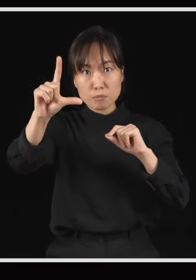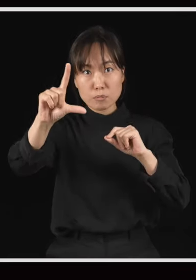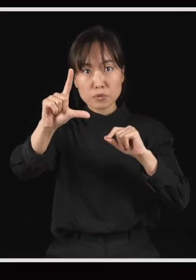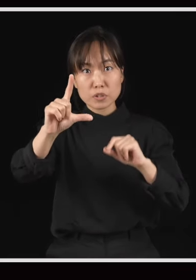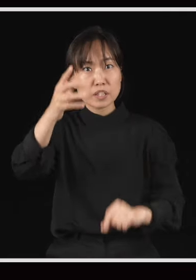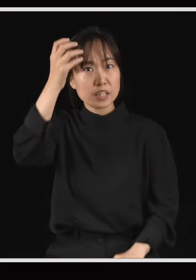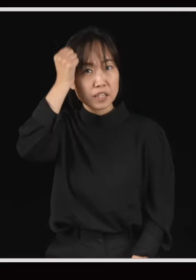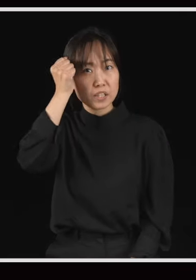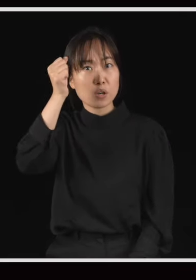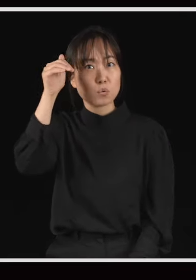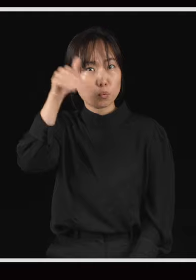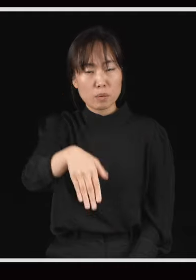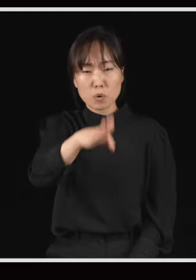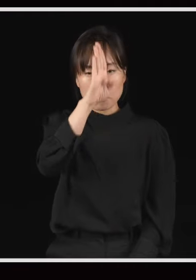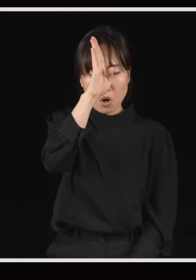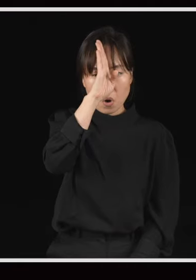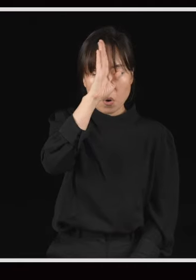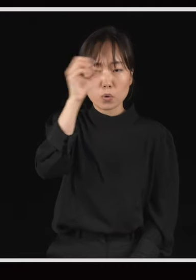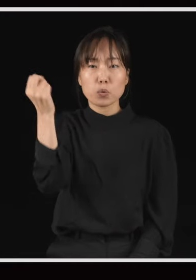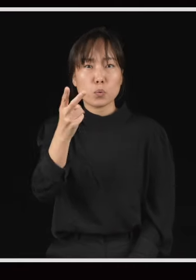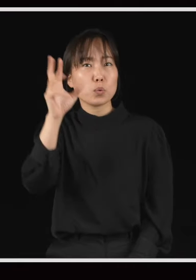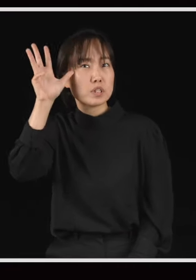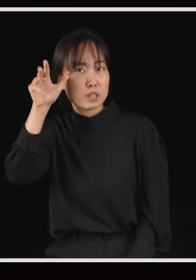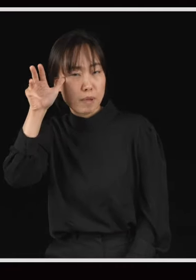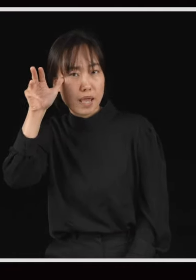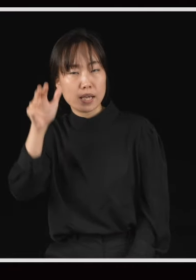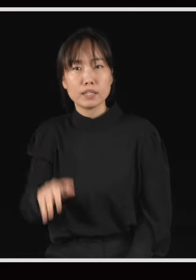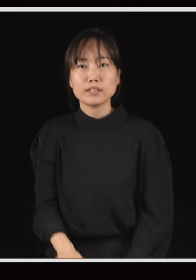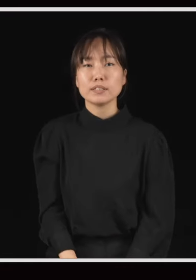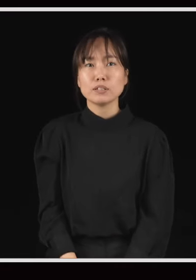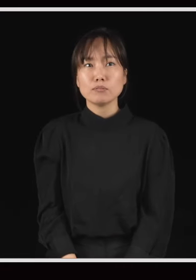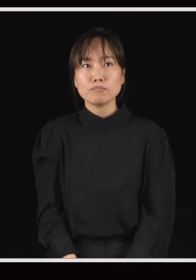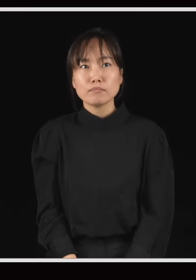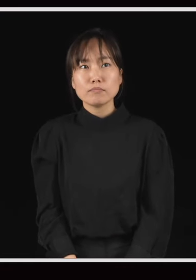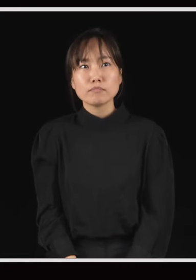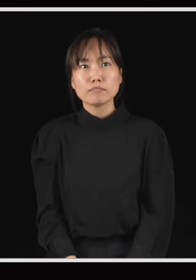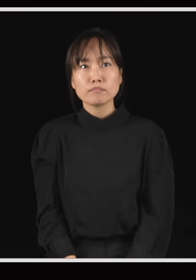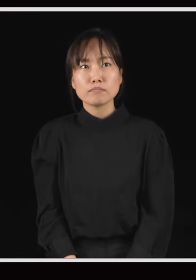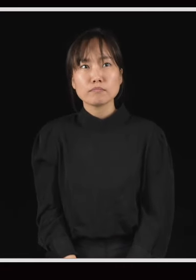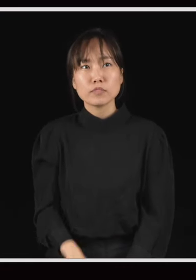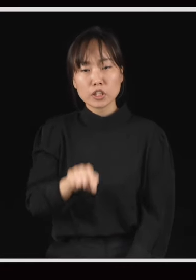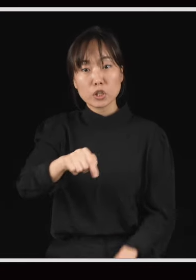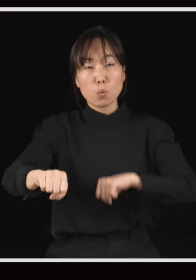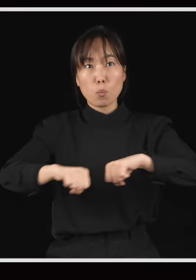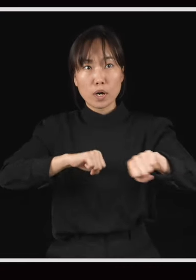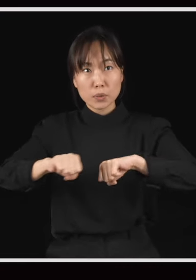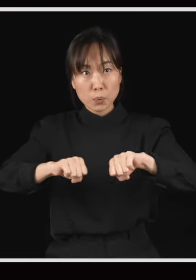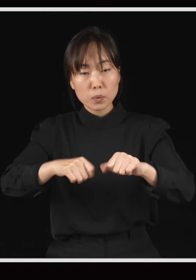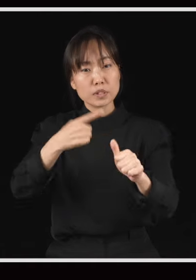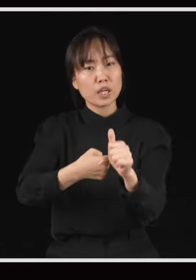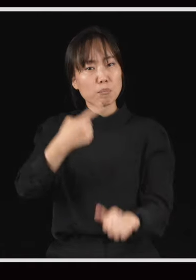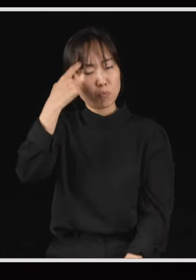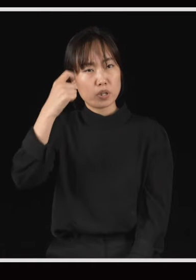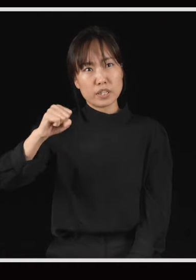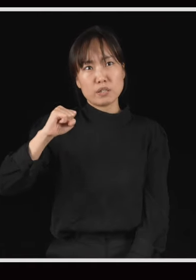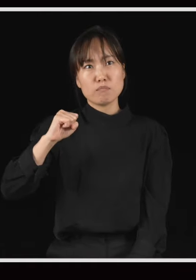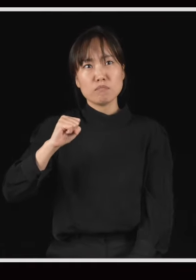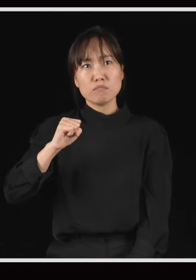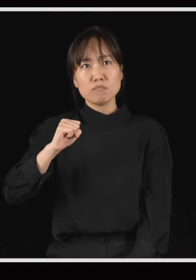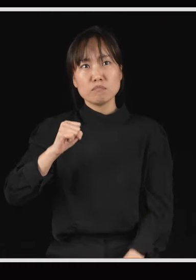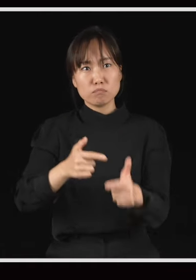치매입니다. 알츠하이머와 다른 병에 의한 치매인데요. 이런 것들을 하면 인지 예비능이